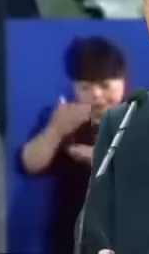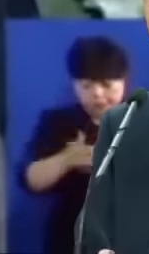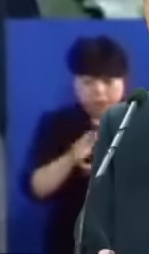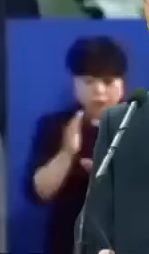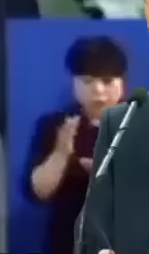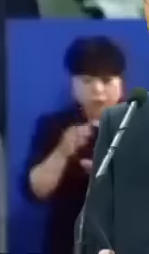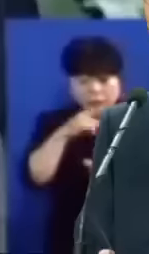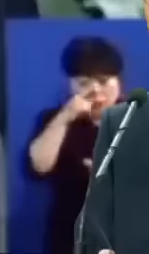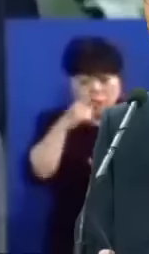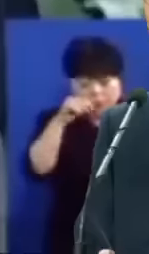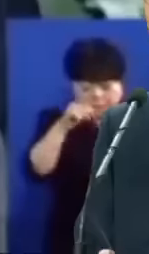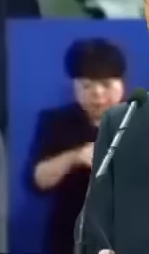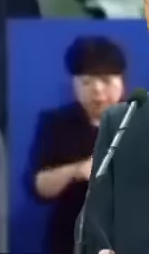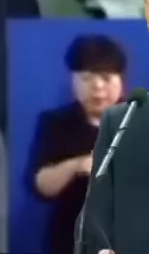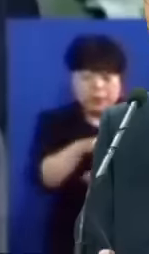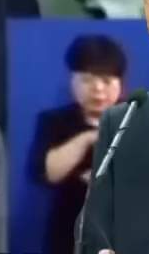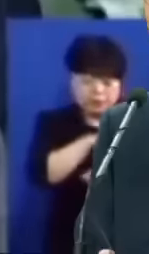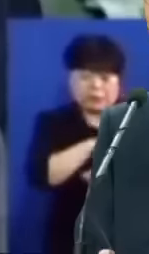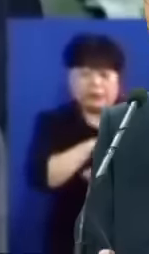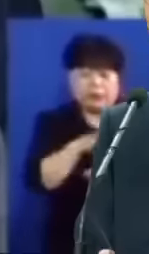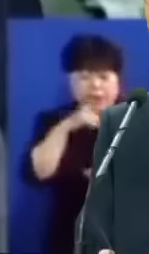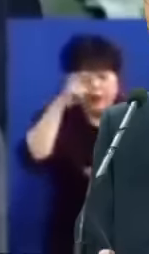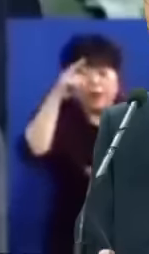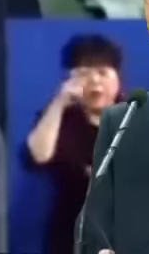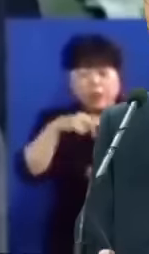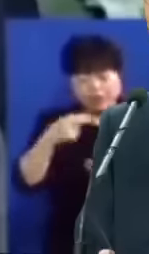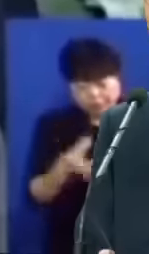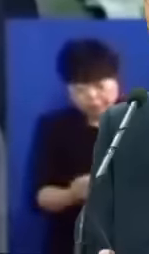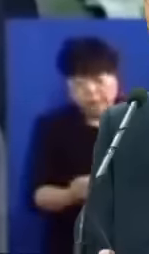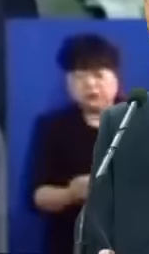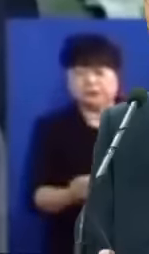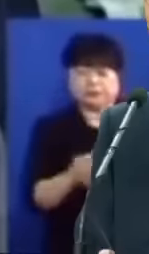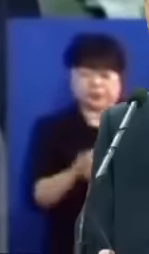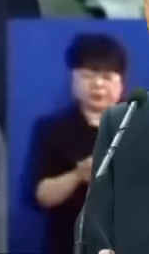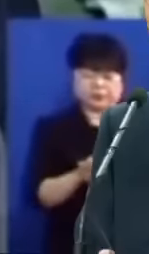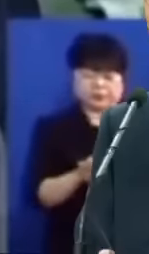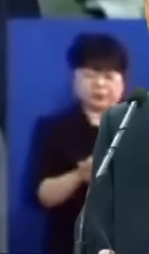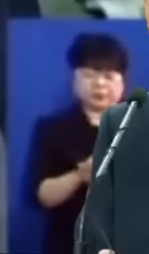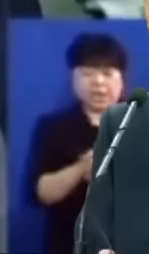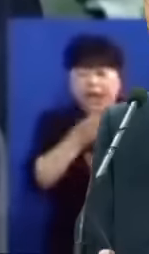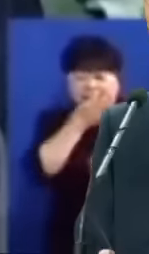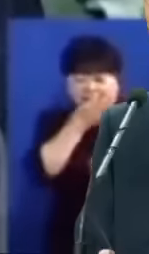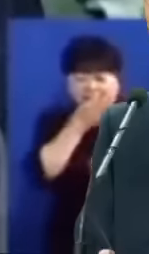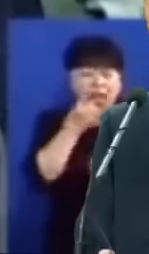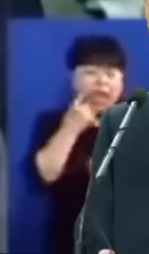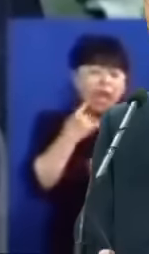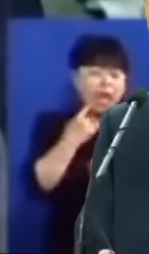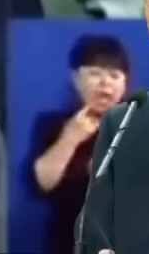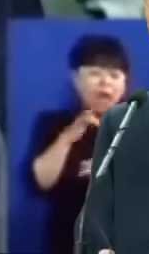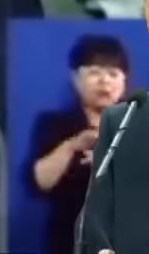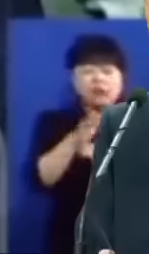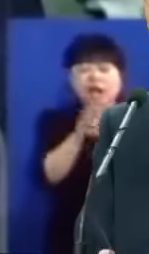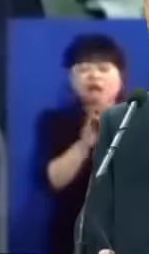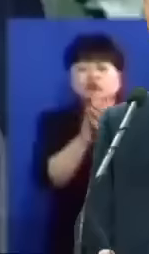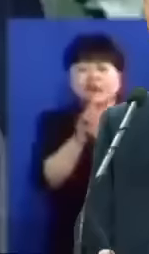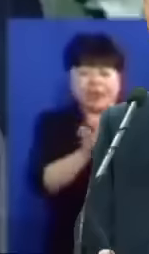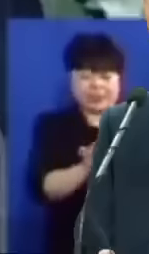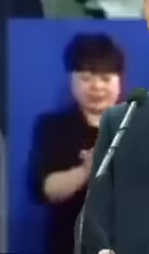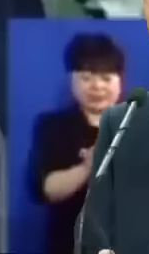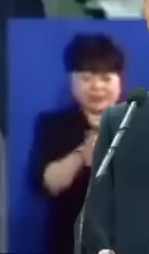버림받습니다. 교만은 폐망의 선봉이요 그만한 마음은 넘어짐의 앞잡이고 욕심과 탐심은 우상숭배가 되기